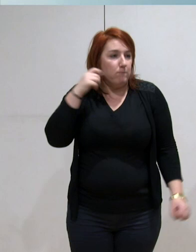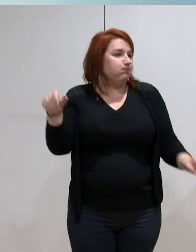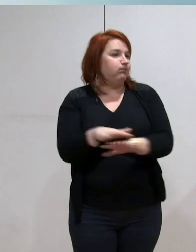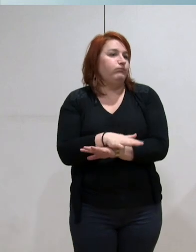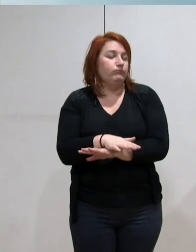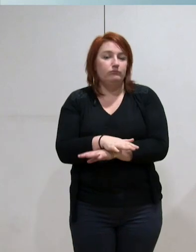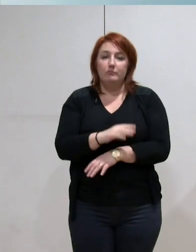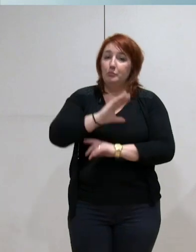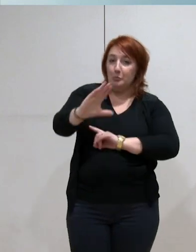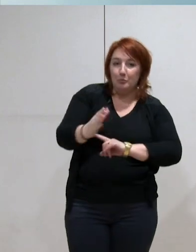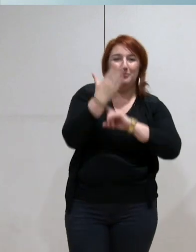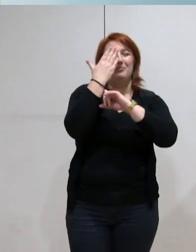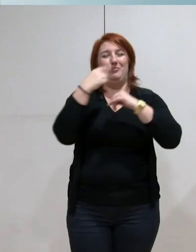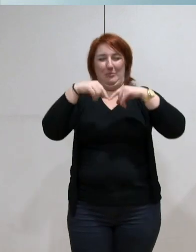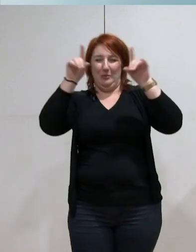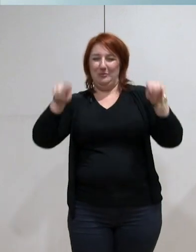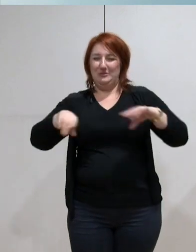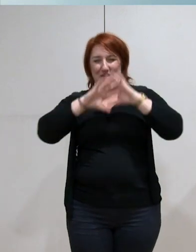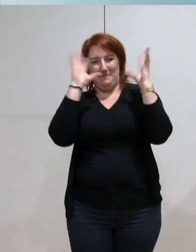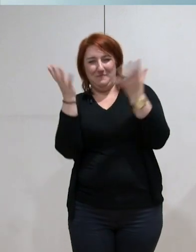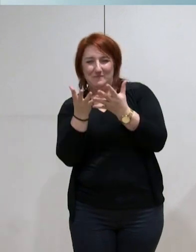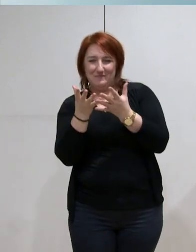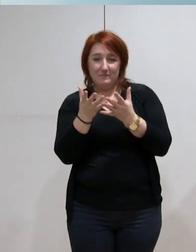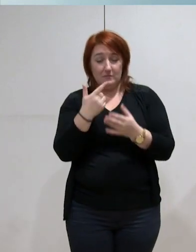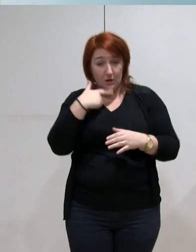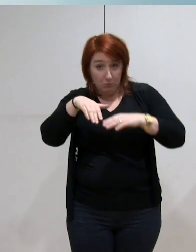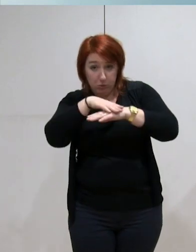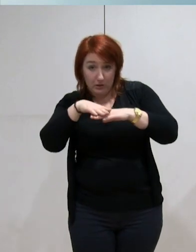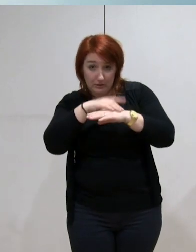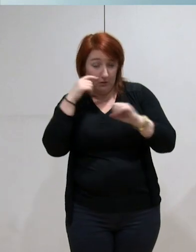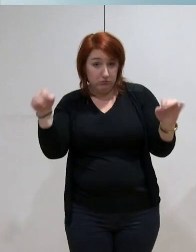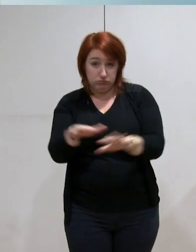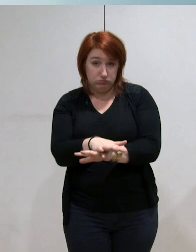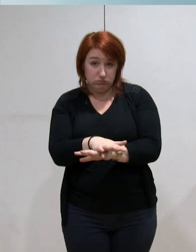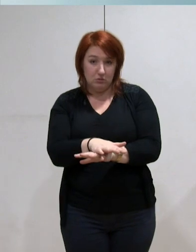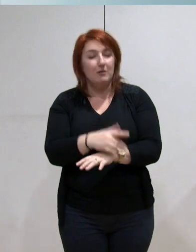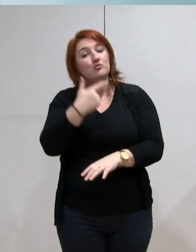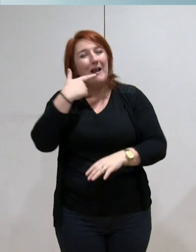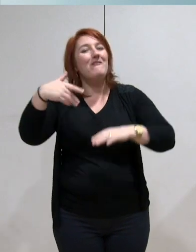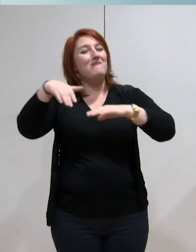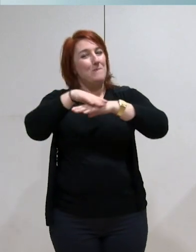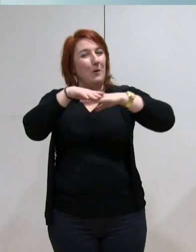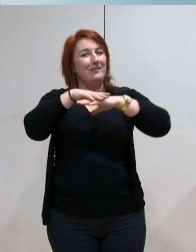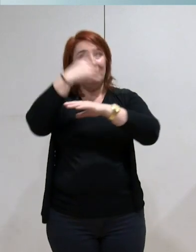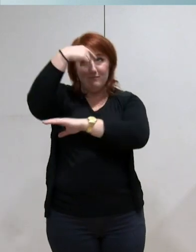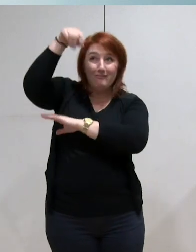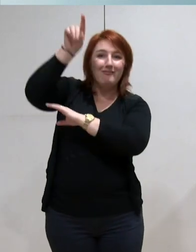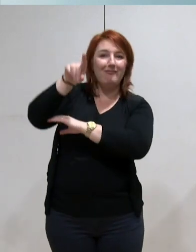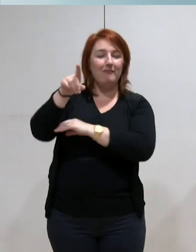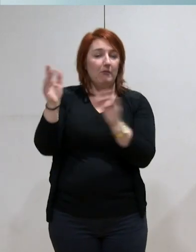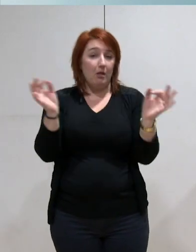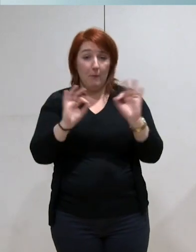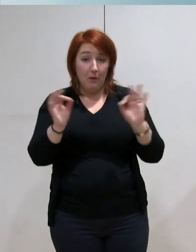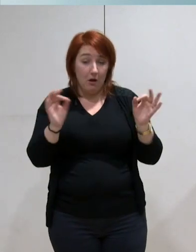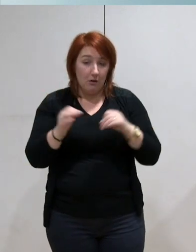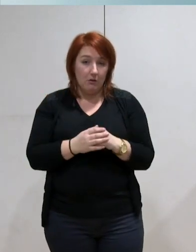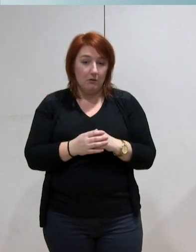budget ne parle en aucun cas de politique au sens fort du terme malgré ce que j'ai entendu et en aucun cas elle ne s'adresse